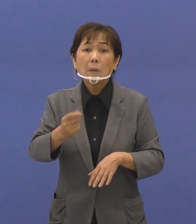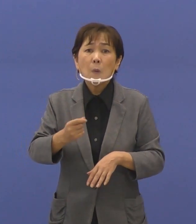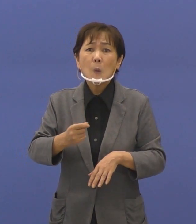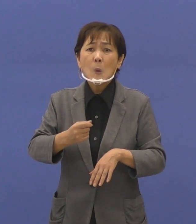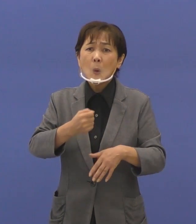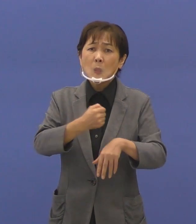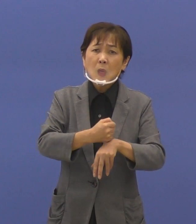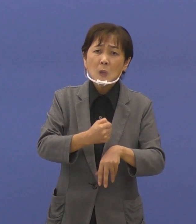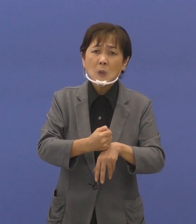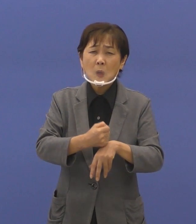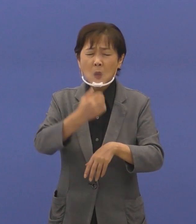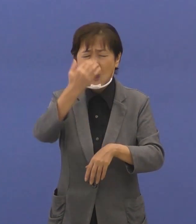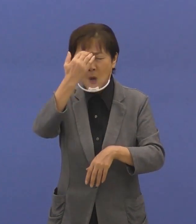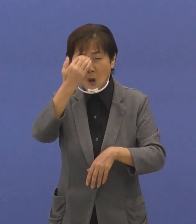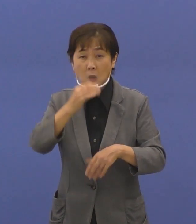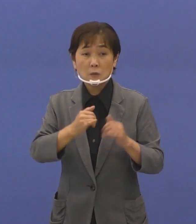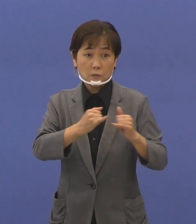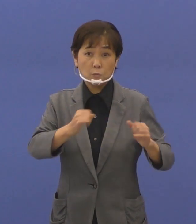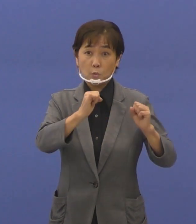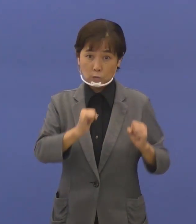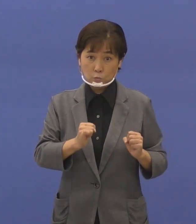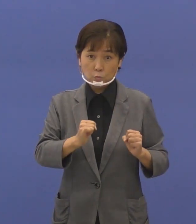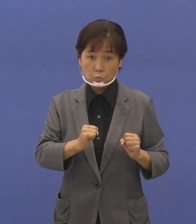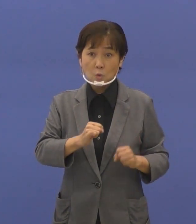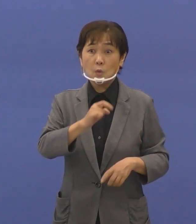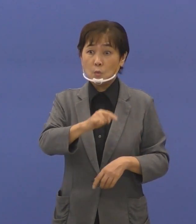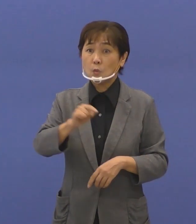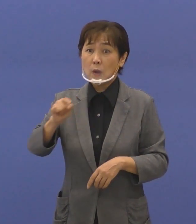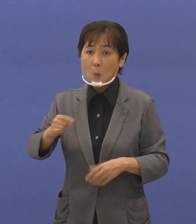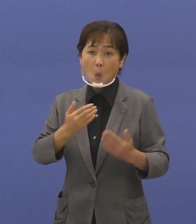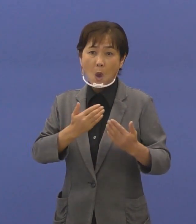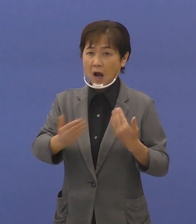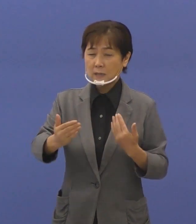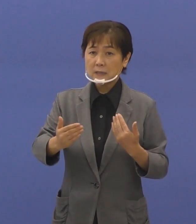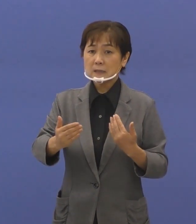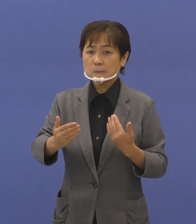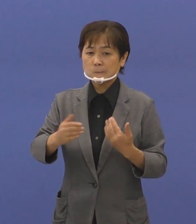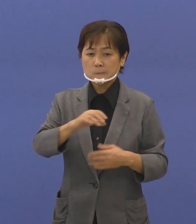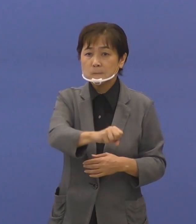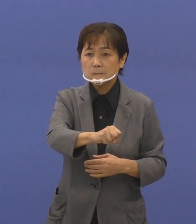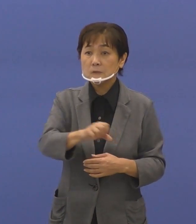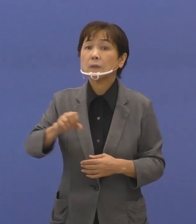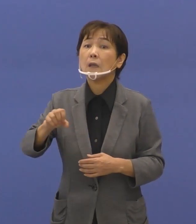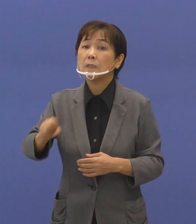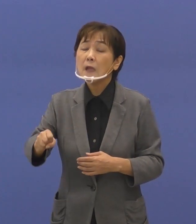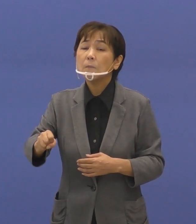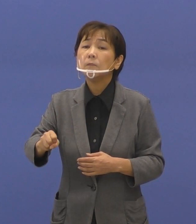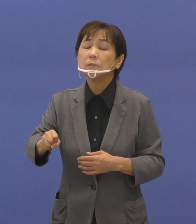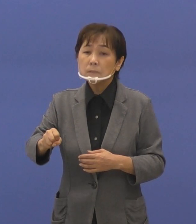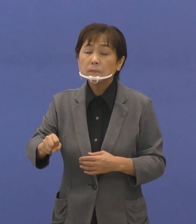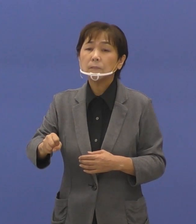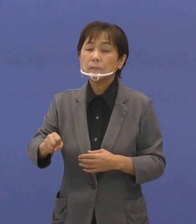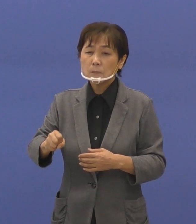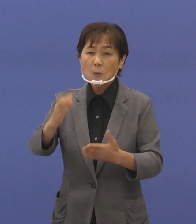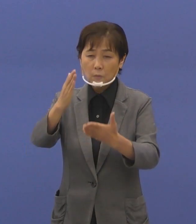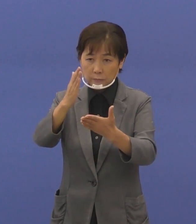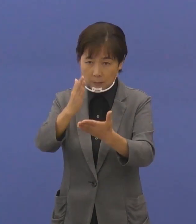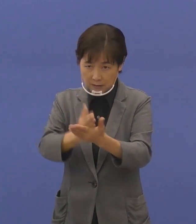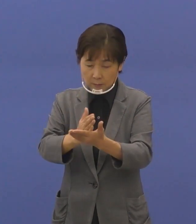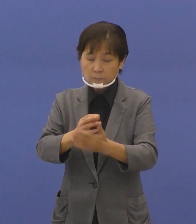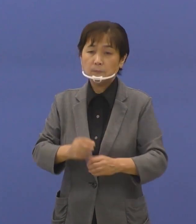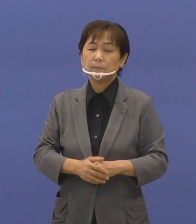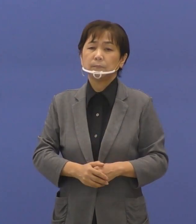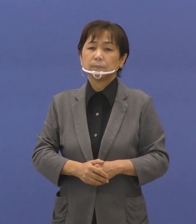を認めるものではありませんと、こういうことをこう明確に打ち出して、そしてこう内閣としてフルに、